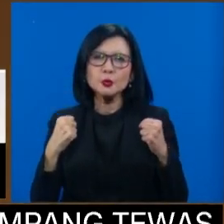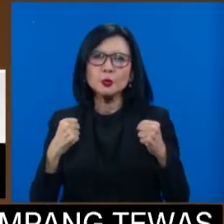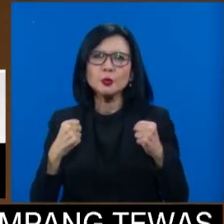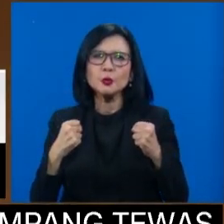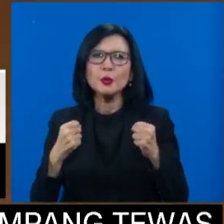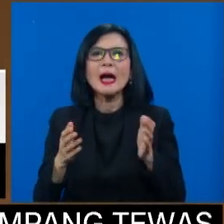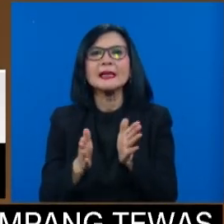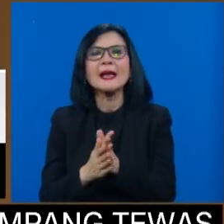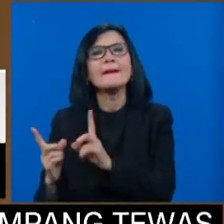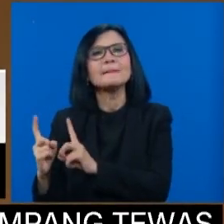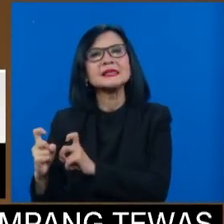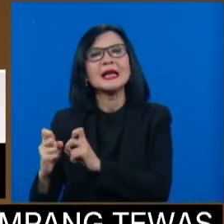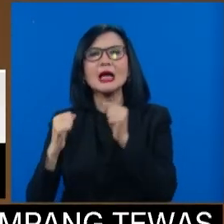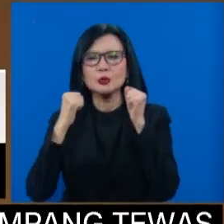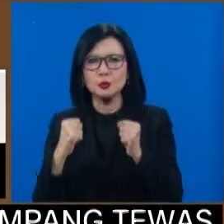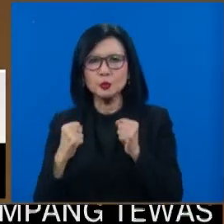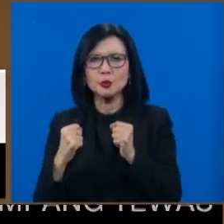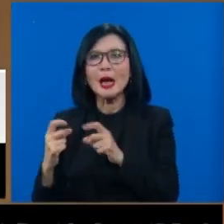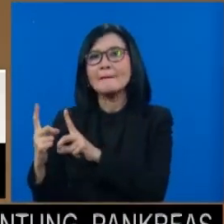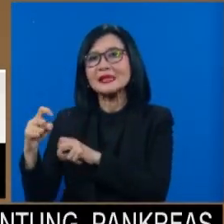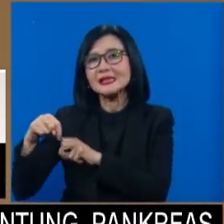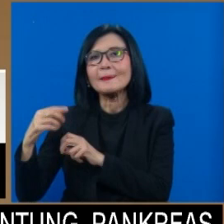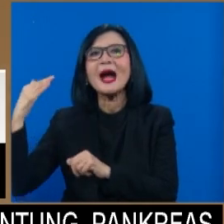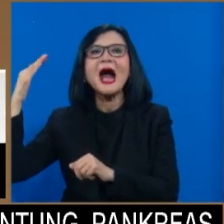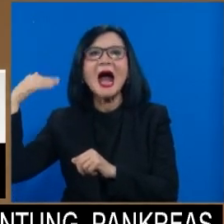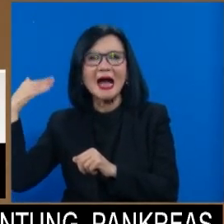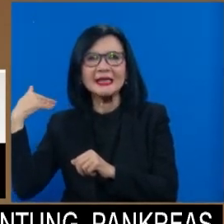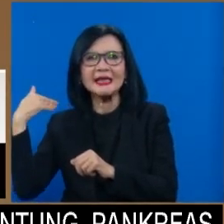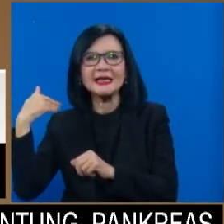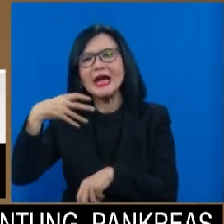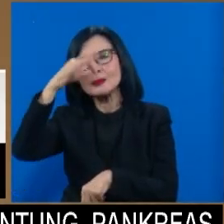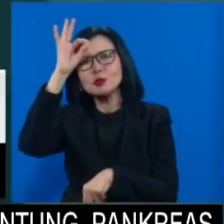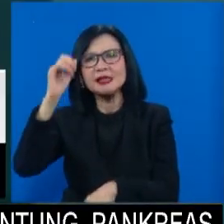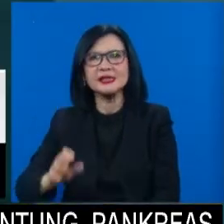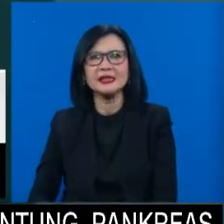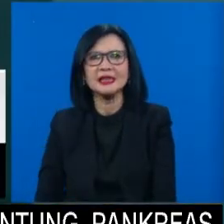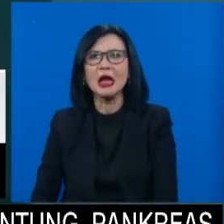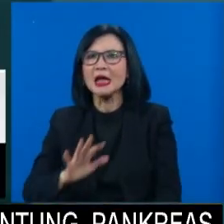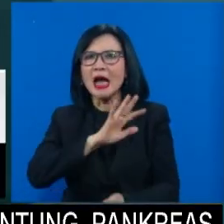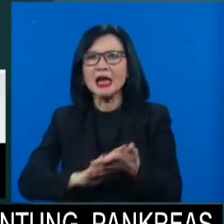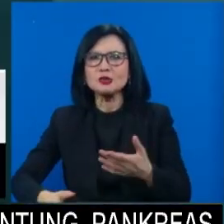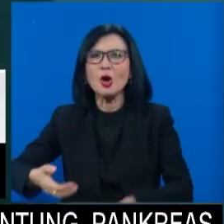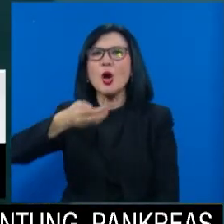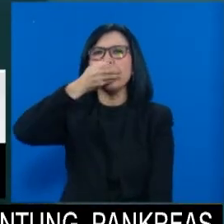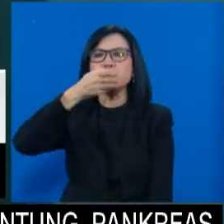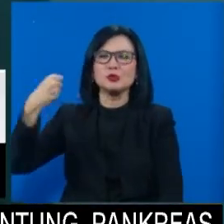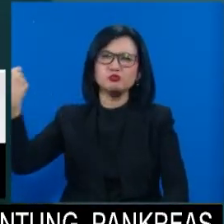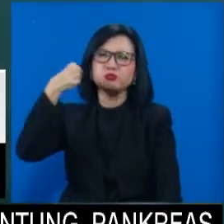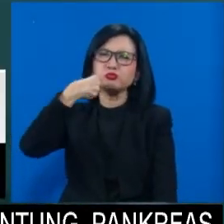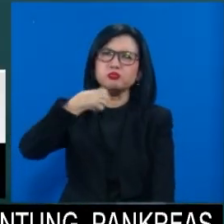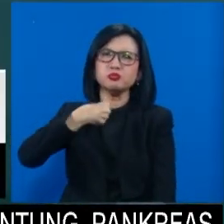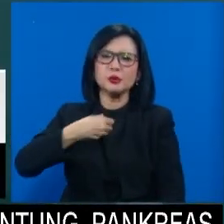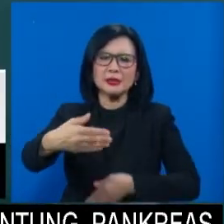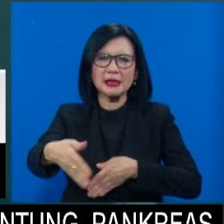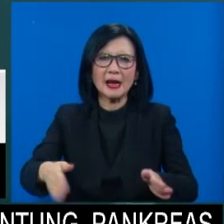dengan kekasihnya, adik dari Brigadir IR. Brigadir IR dan ibunya lalu menyekap dan memukuli Riri di kamar.